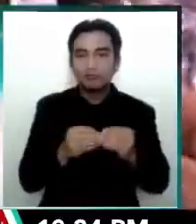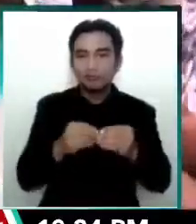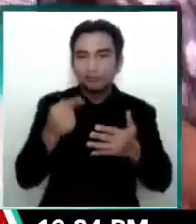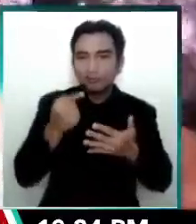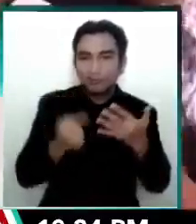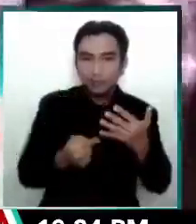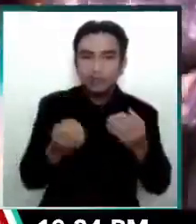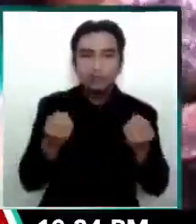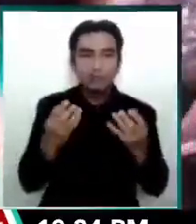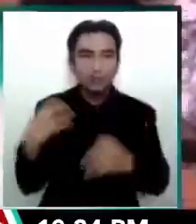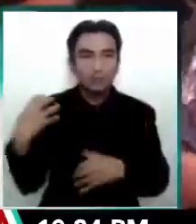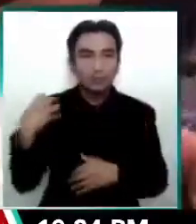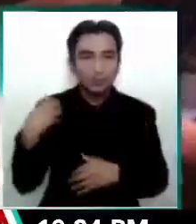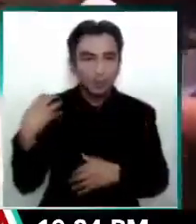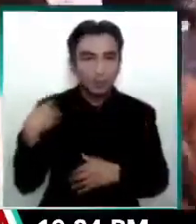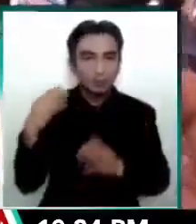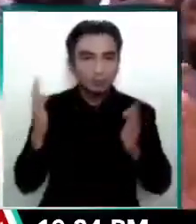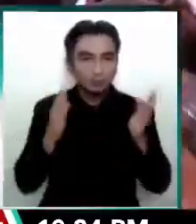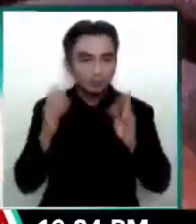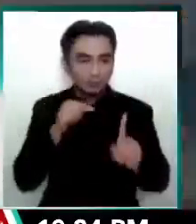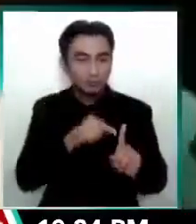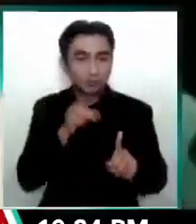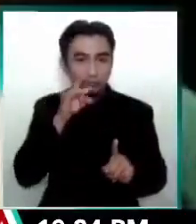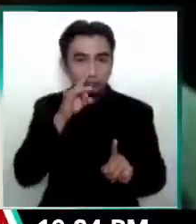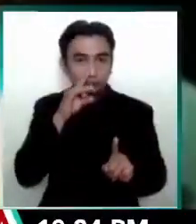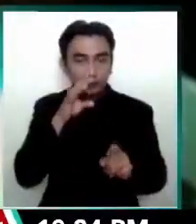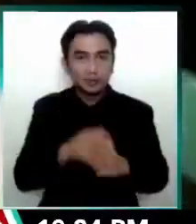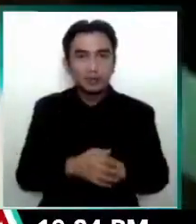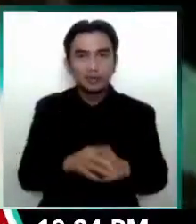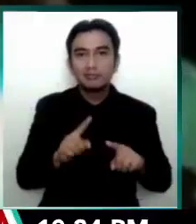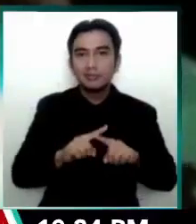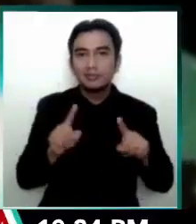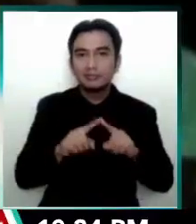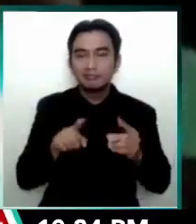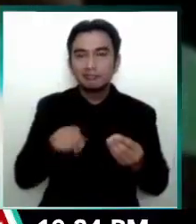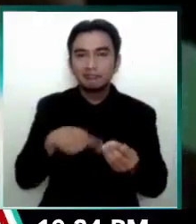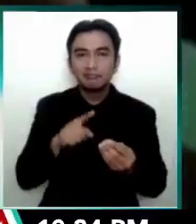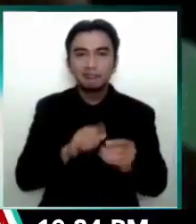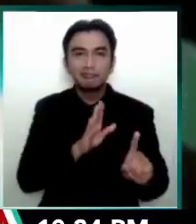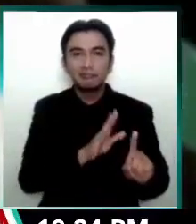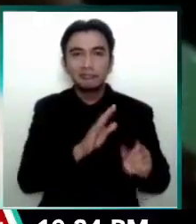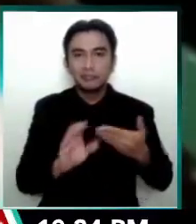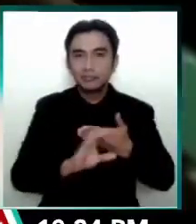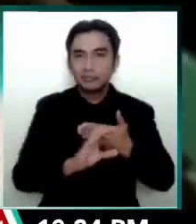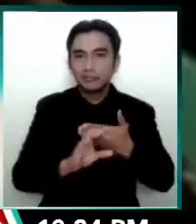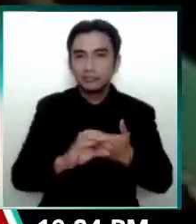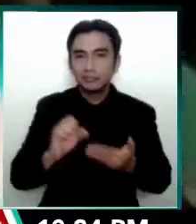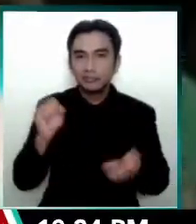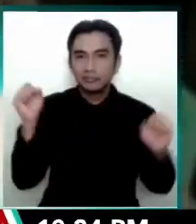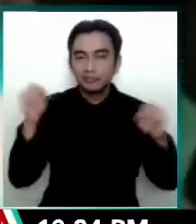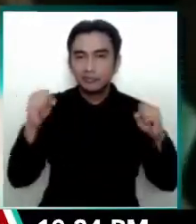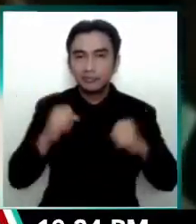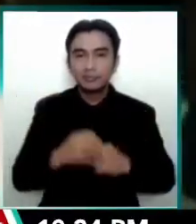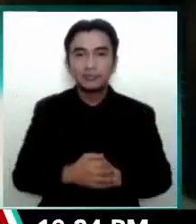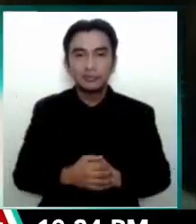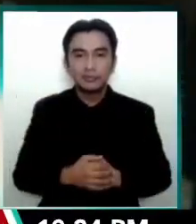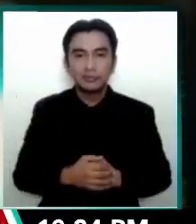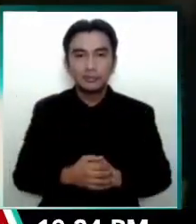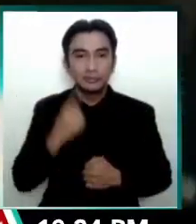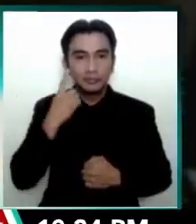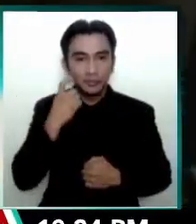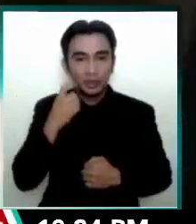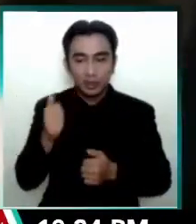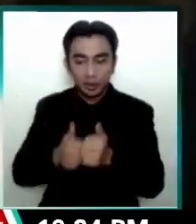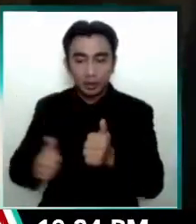sineserbisyohan, taliwas sa nakasaad sa orihinal na kontrata. Sa pagdalaw kagabi ni PNP Chief General Benjamin Acorda Jr., ipinangako